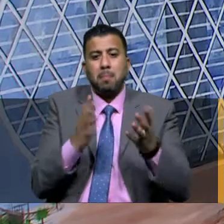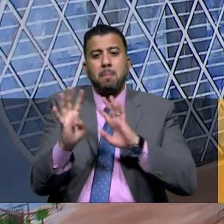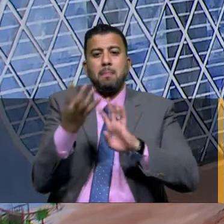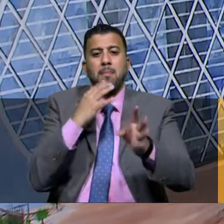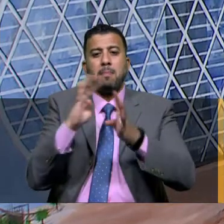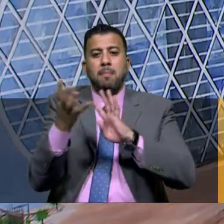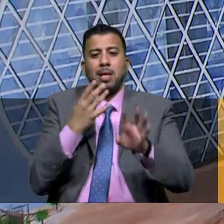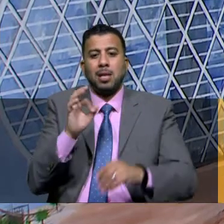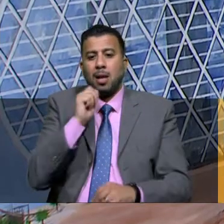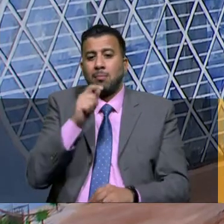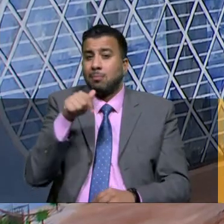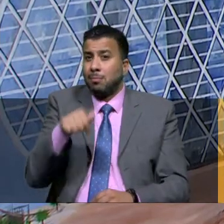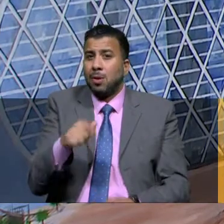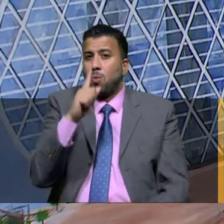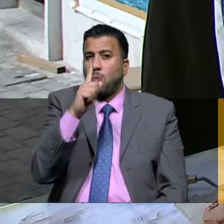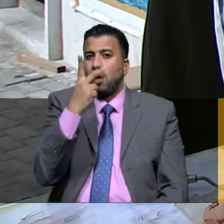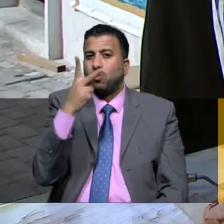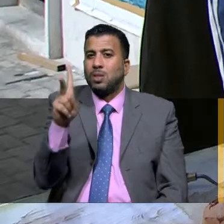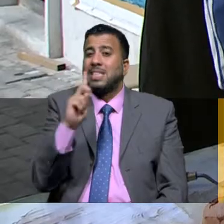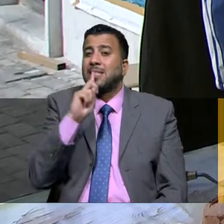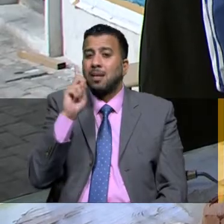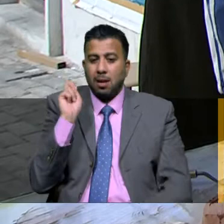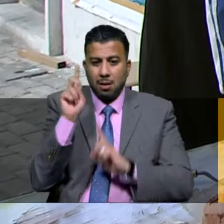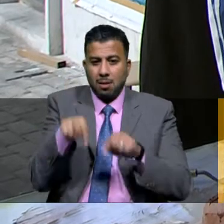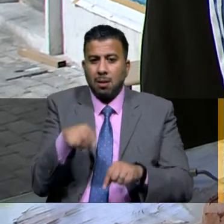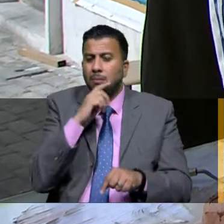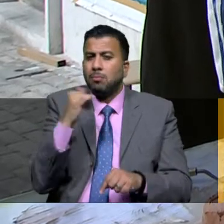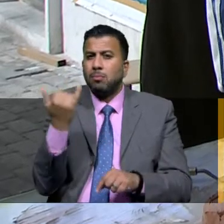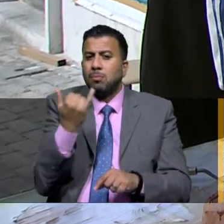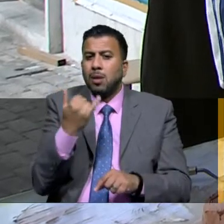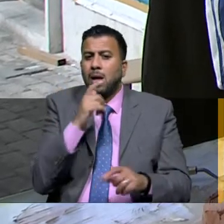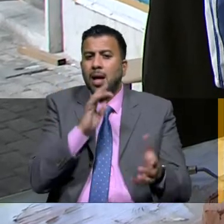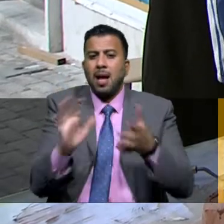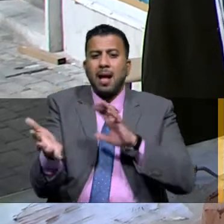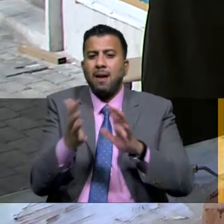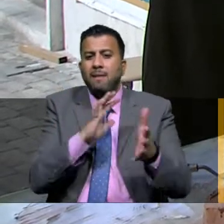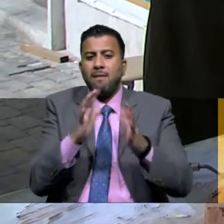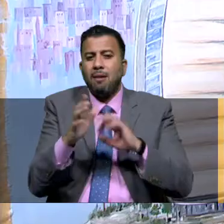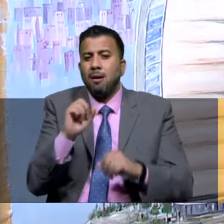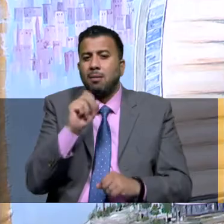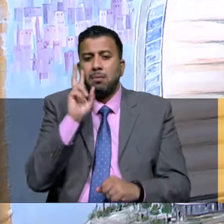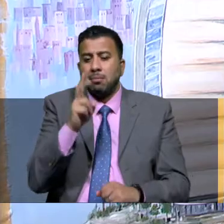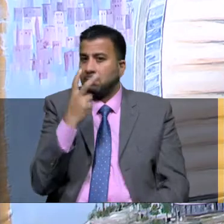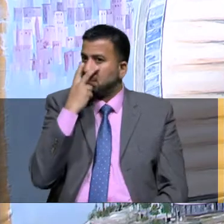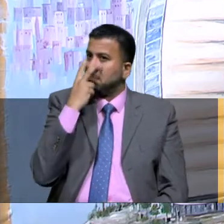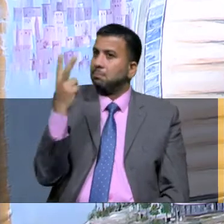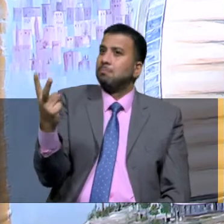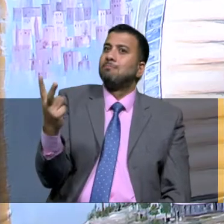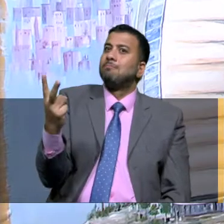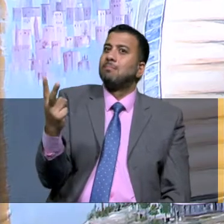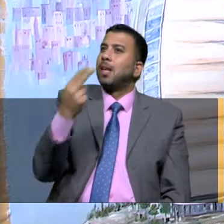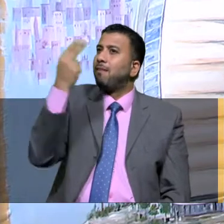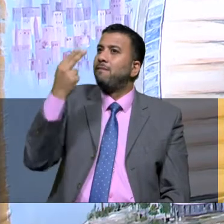في نسخته 21، ويسلط الضوء على كيفية تجلي الحالة البصرية